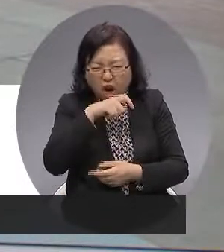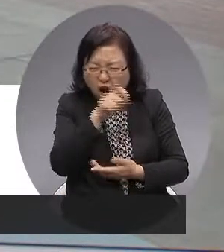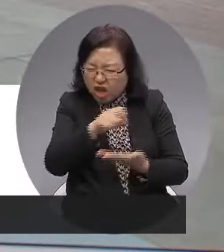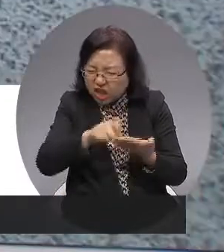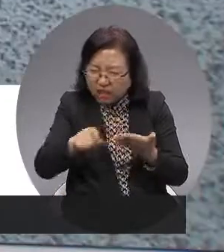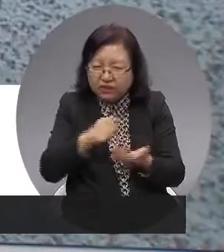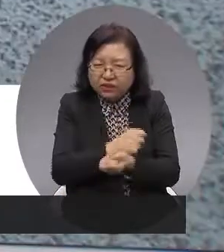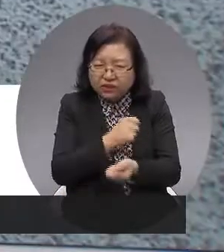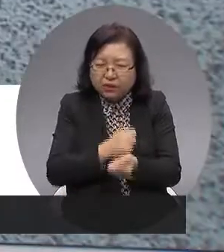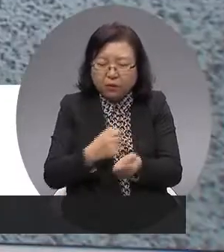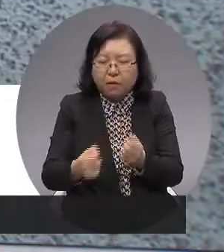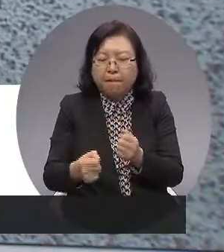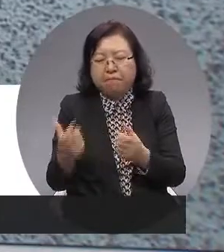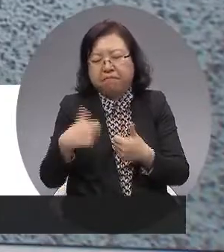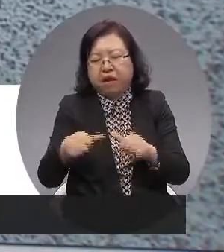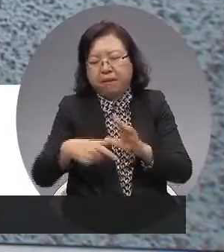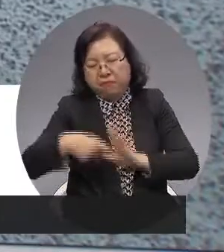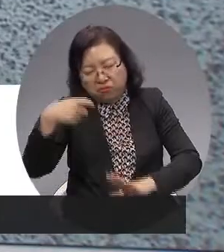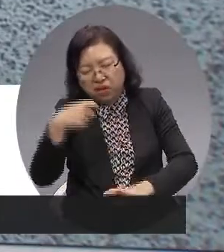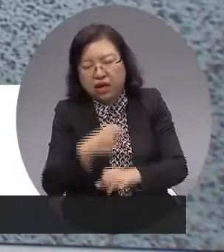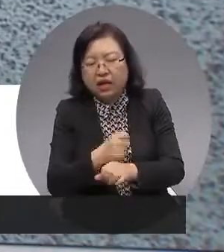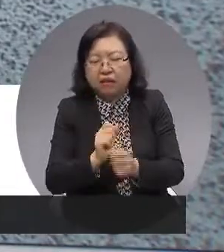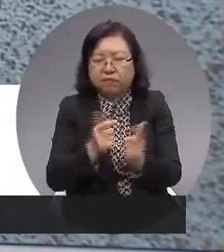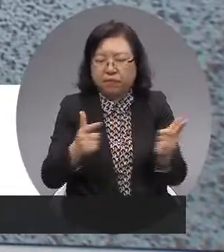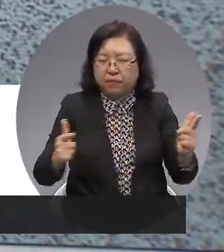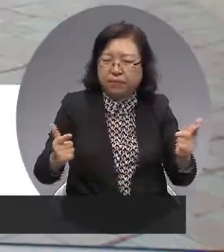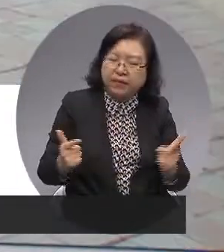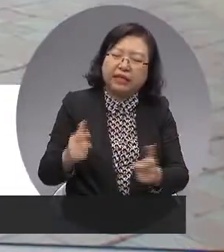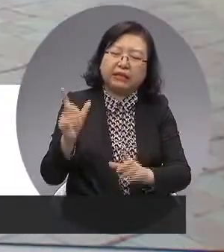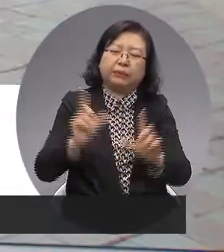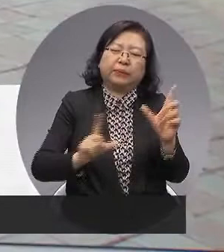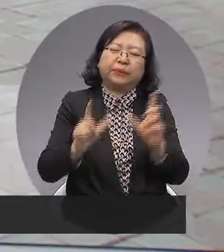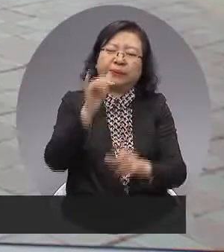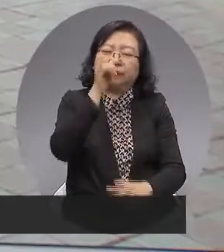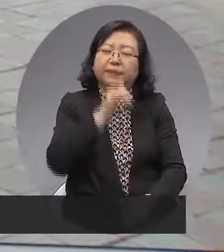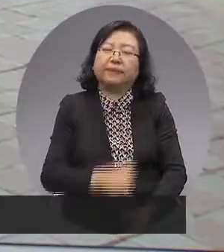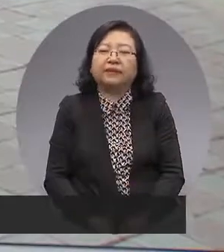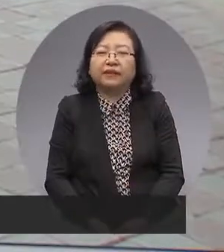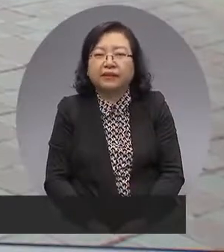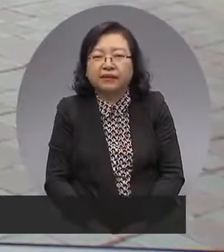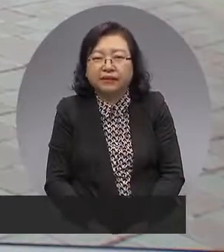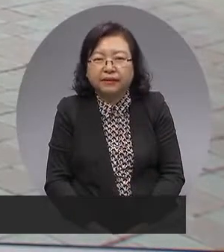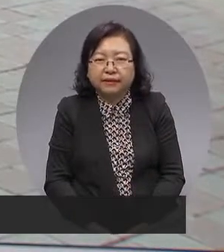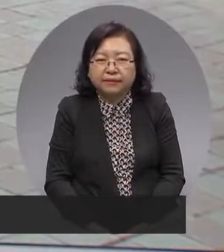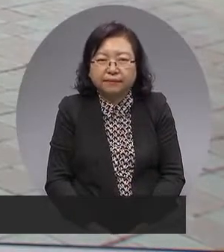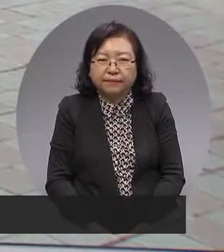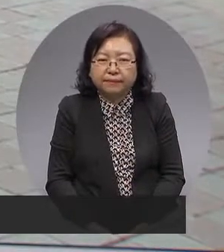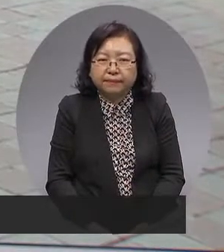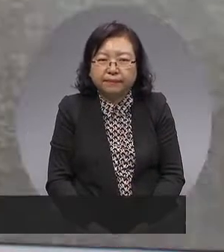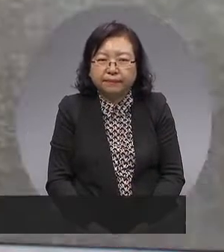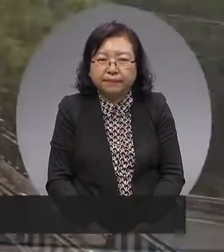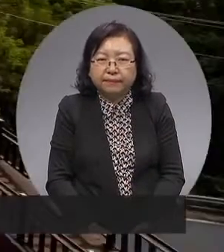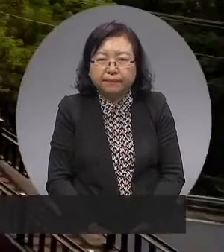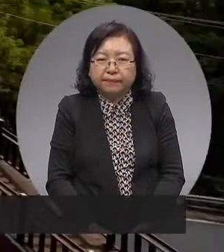일까지 벌어지면서 방문객들의 눈살을 찌푸리게 하고 있습니다. 김영일 기자입니다.